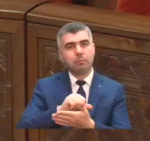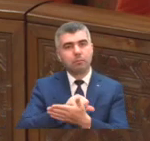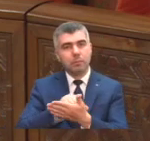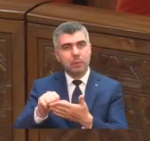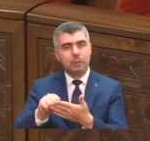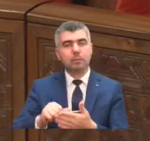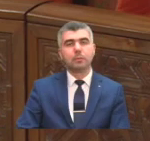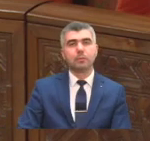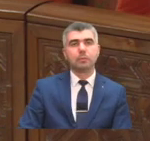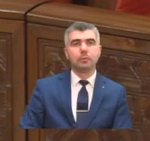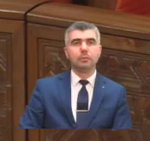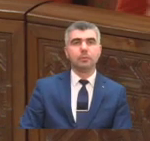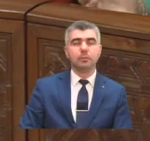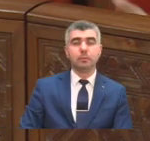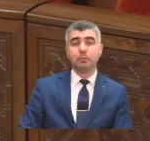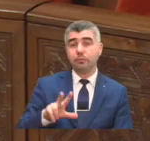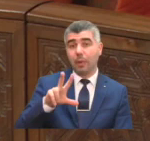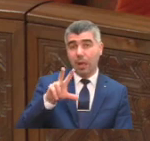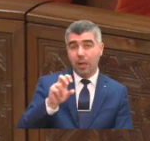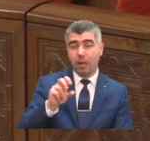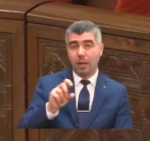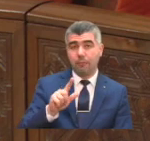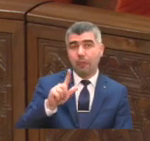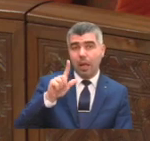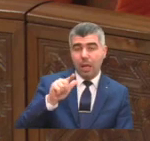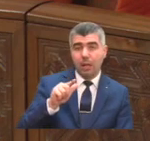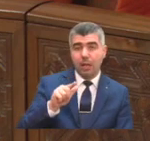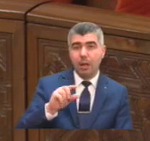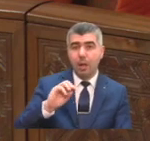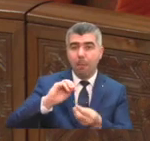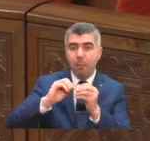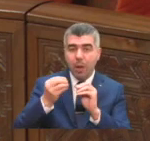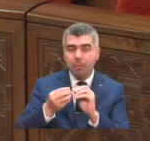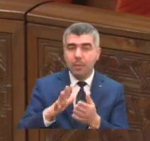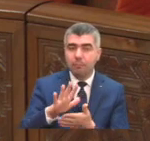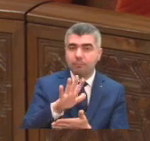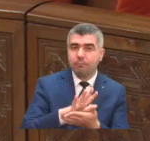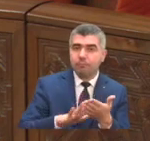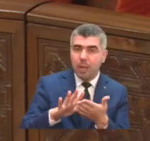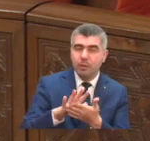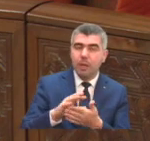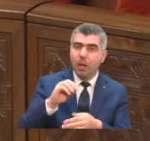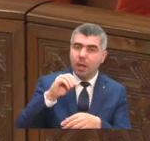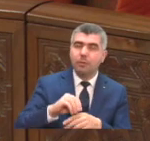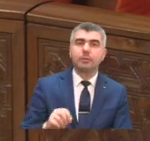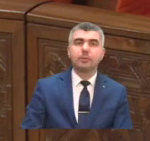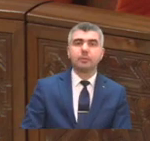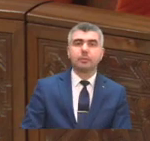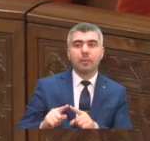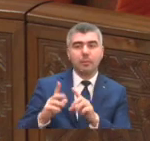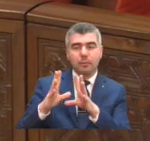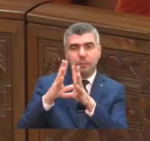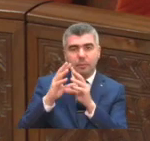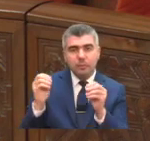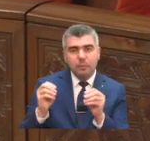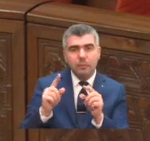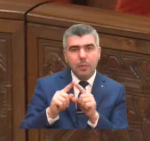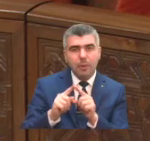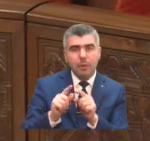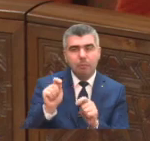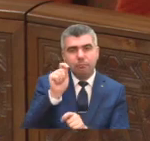ديالنا، ولكن تضعفوا بأن كاين مجموعة ديال الإكراهات هضرنا عليها قبيلة وتنعود نأكدوها. كاين واحد الغياب تاع